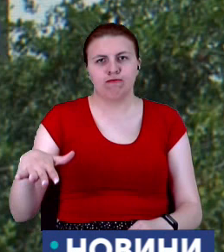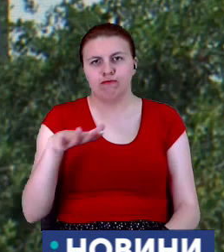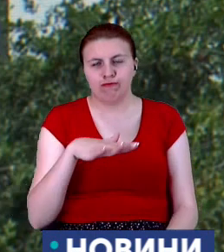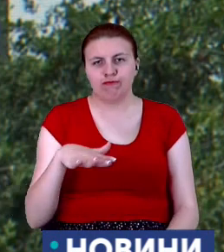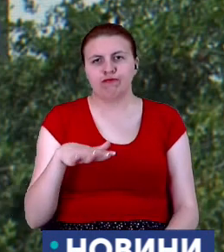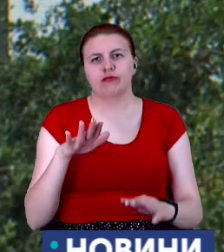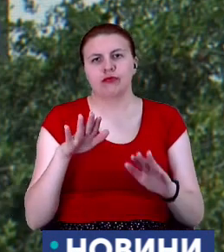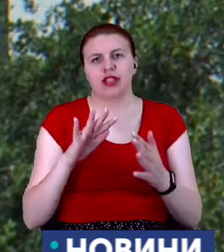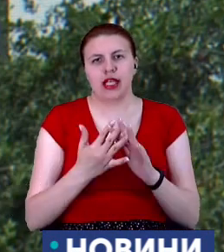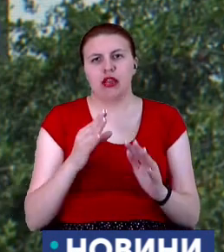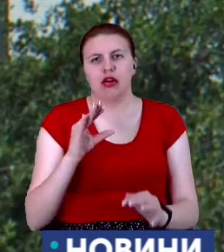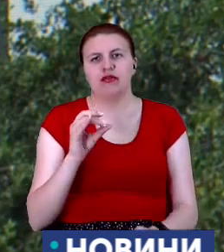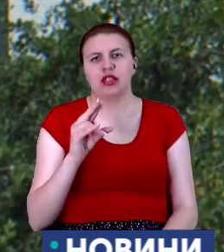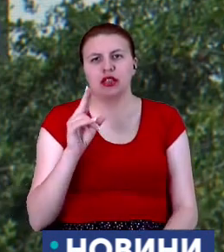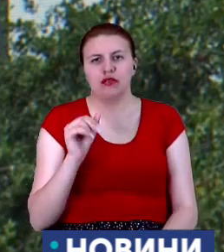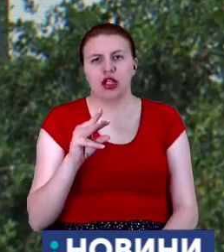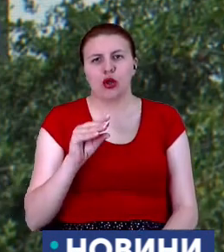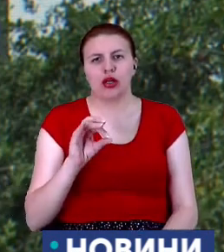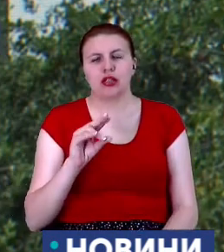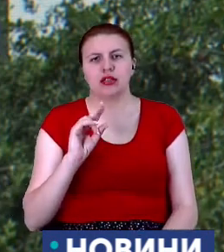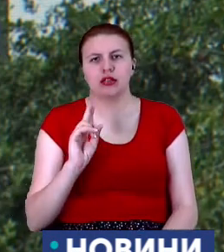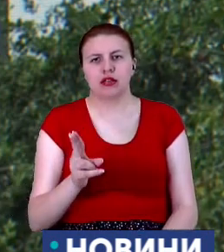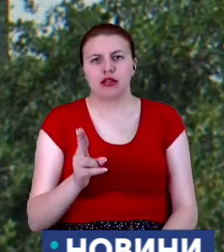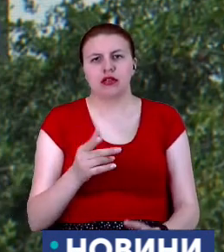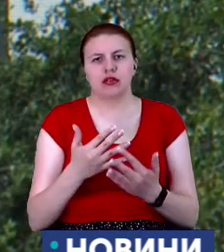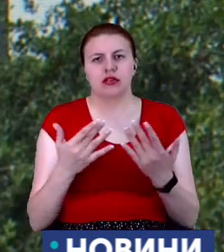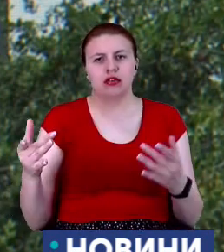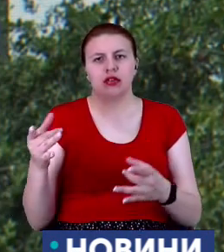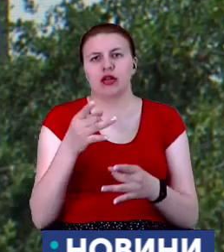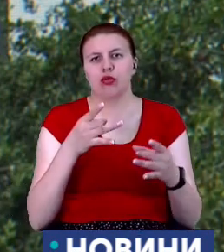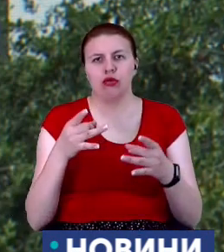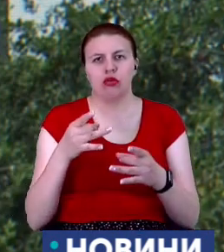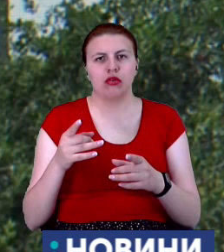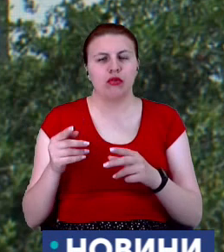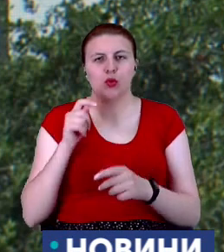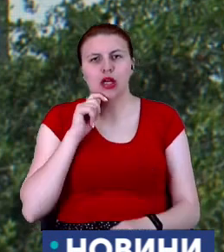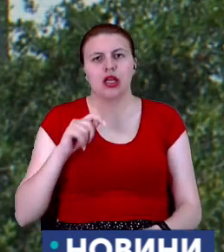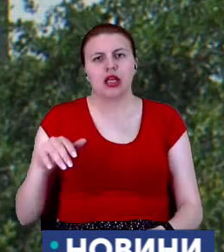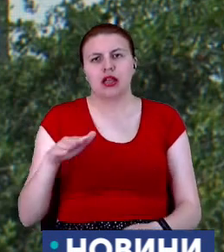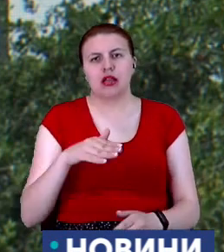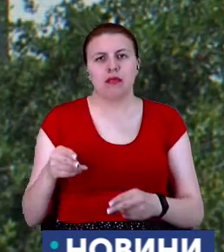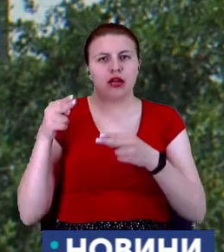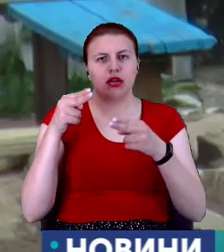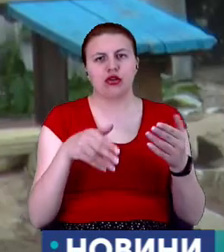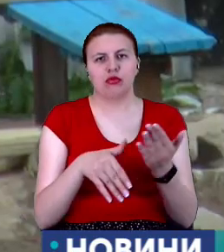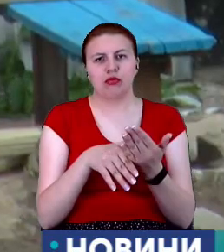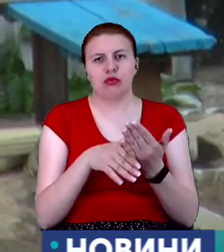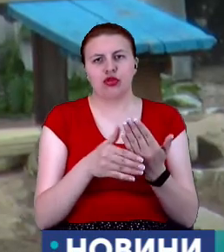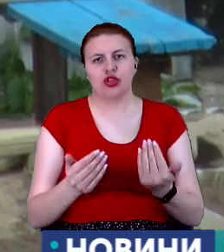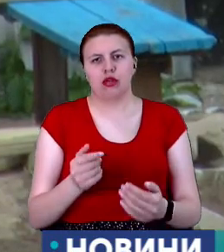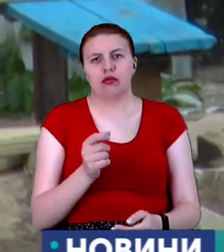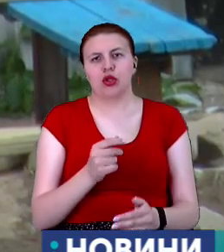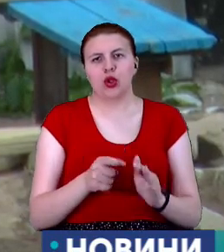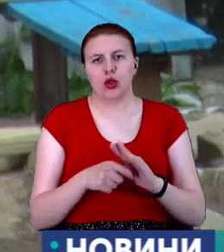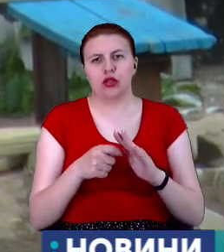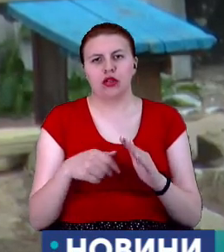200 працівників ДСНС у різних регіонів України приїхали, щоб допомогти жителям Донеччини. Подробиці далі. 20